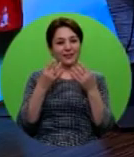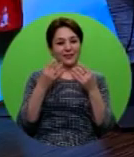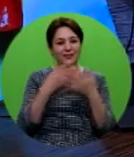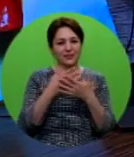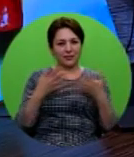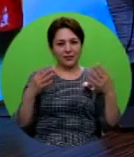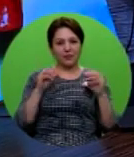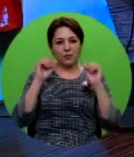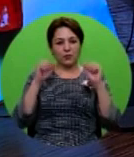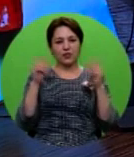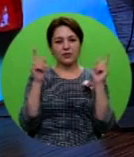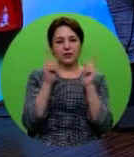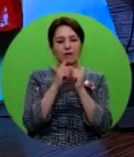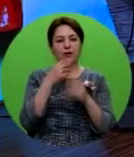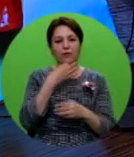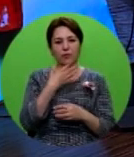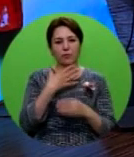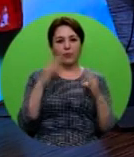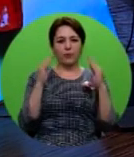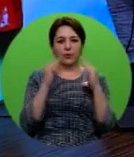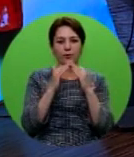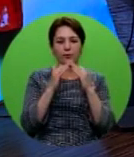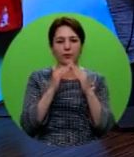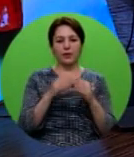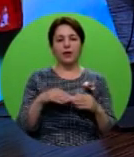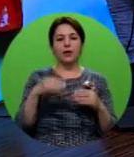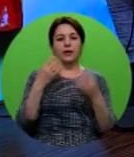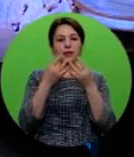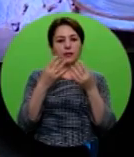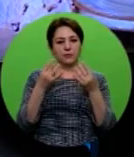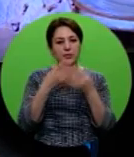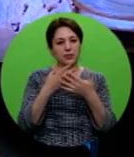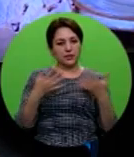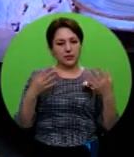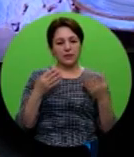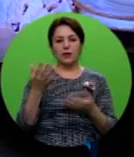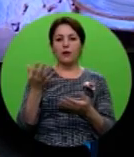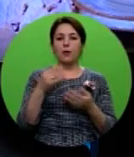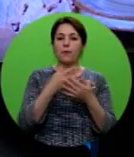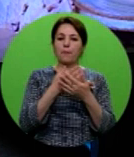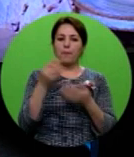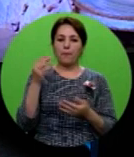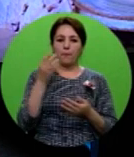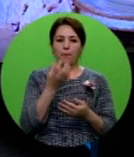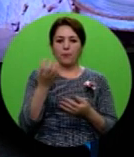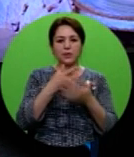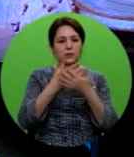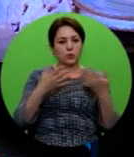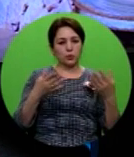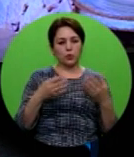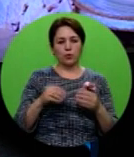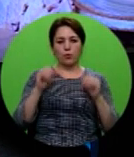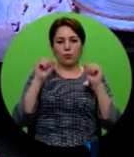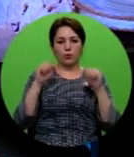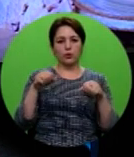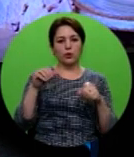Керамические изделия можно встретить в любом доме. Керамические изделия, посуда несут не только утилитарную,